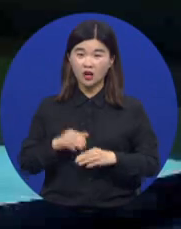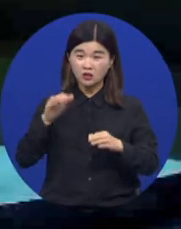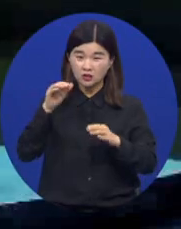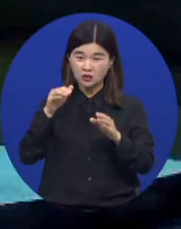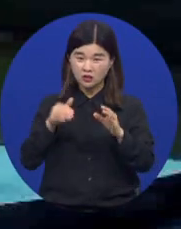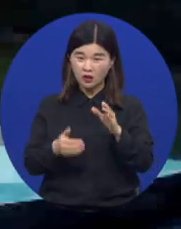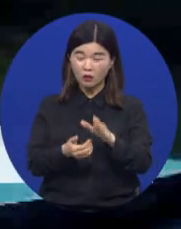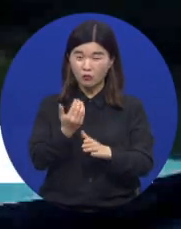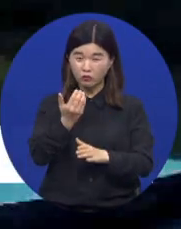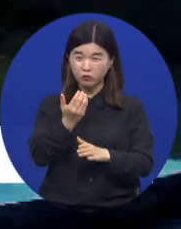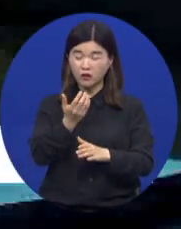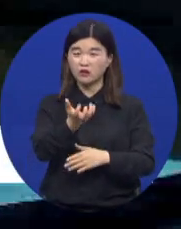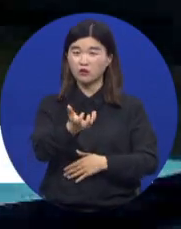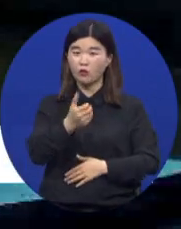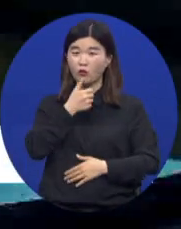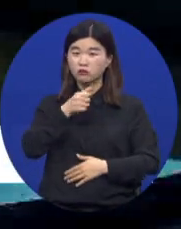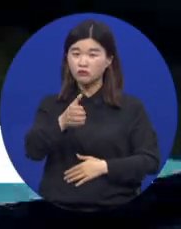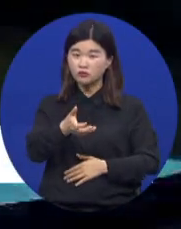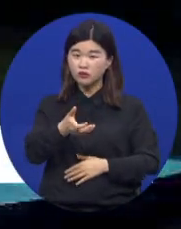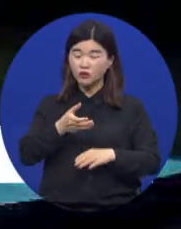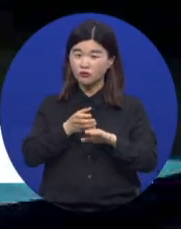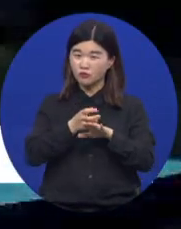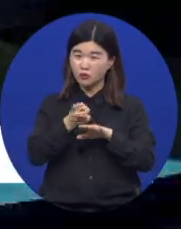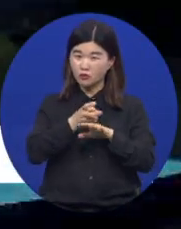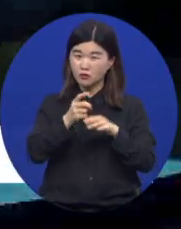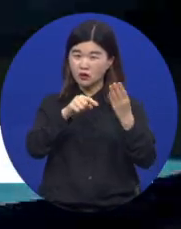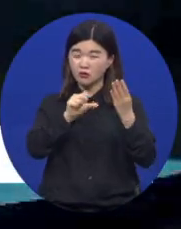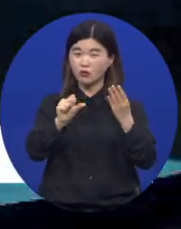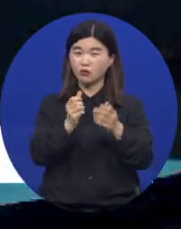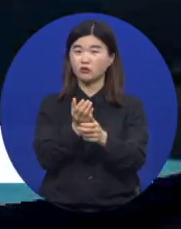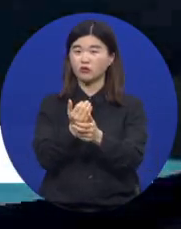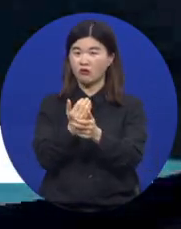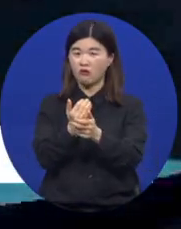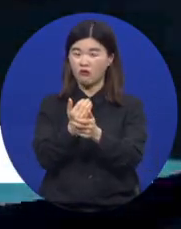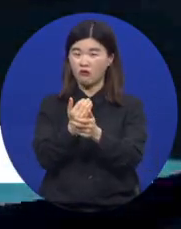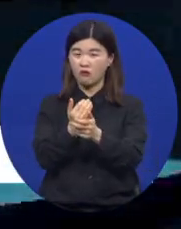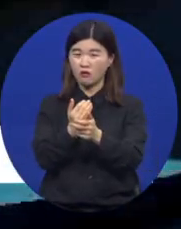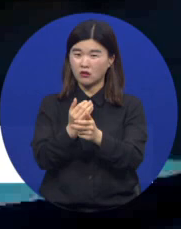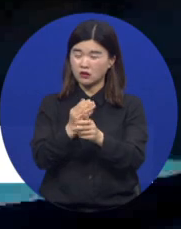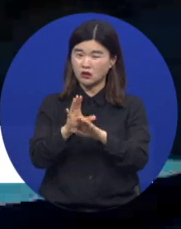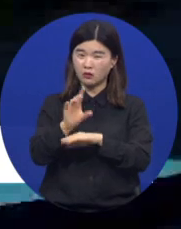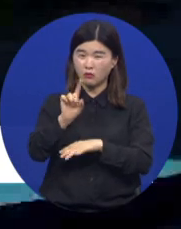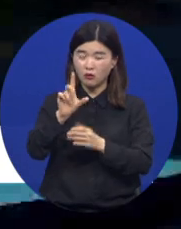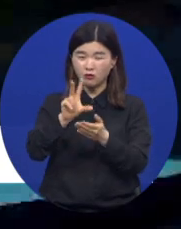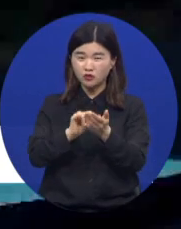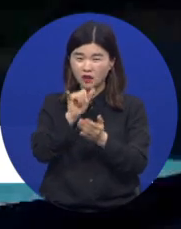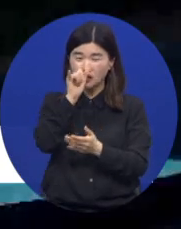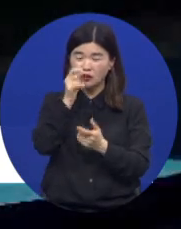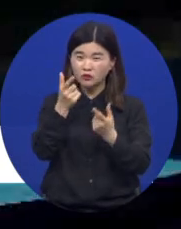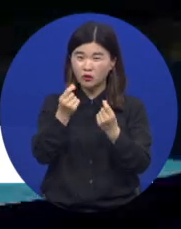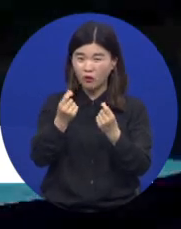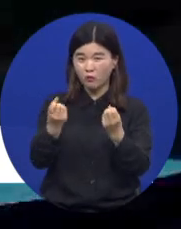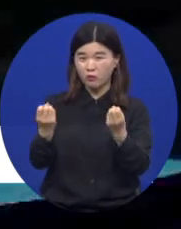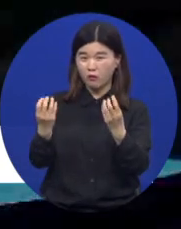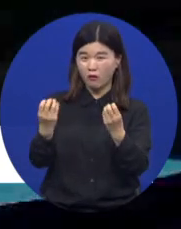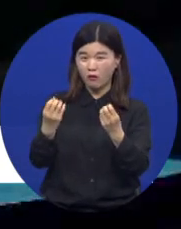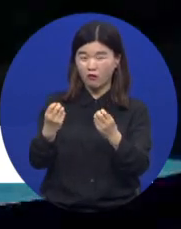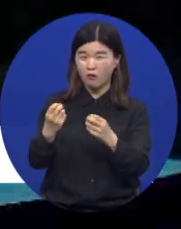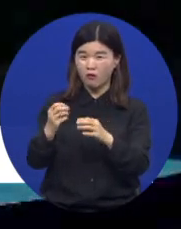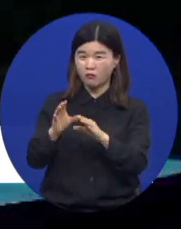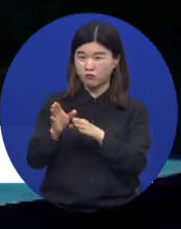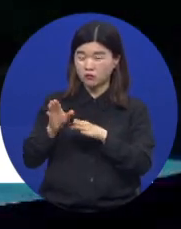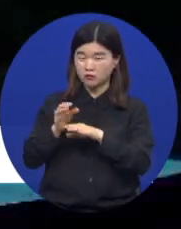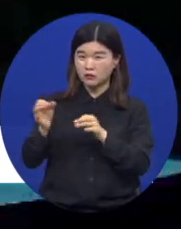사고가 나기 5분 전 도로를 달리던 4.5톤 화물차가 차량에 무언가 문제가 있는 듯 비상등을 켜고 도로